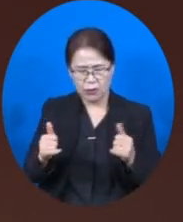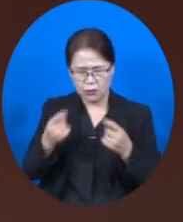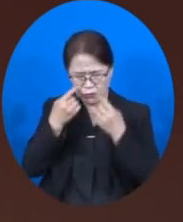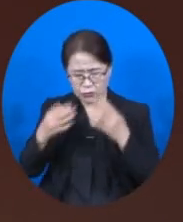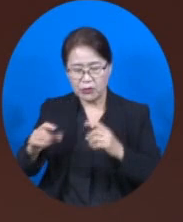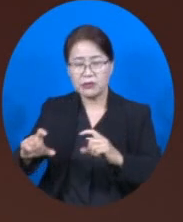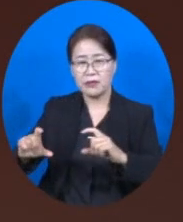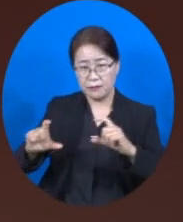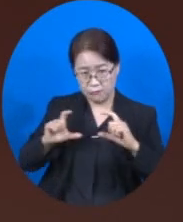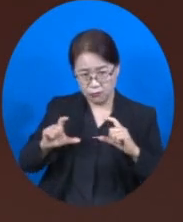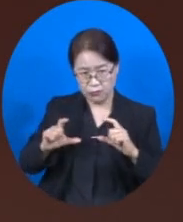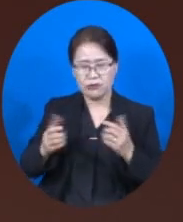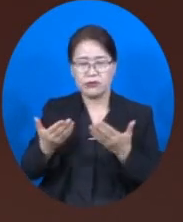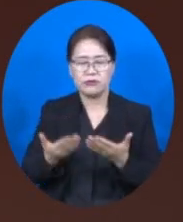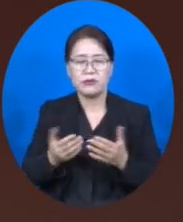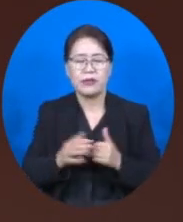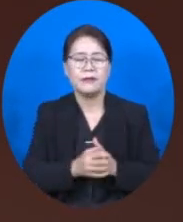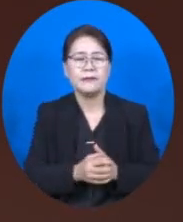선포하셨습니다